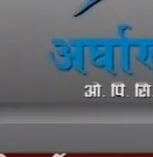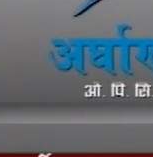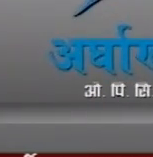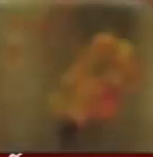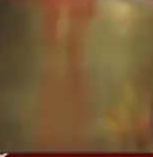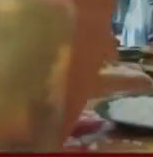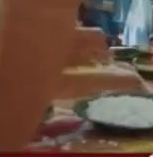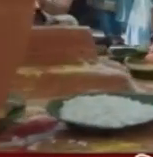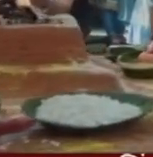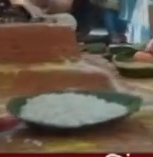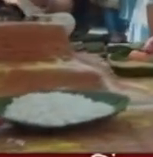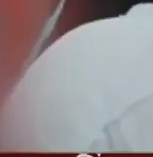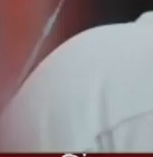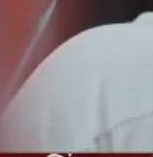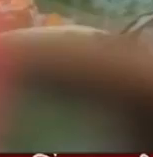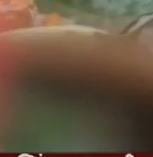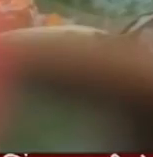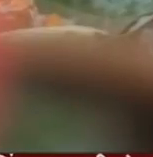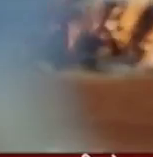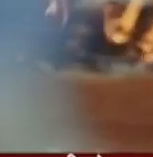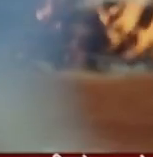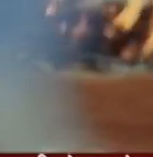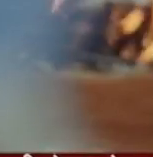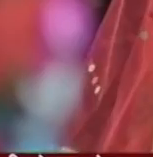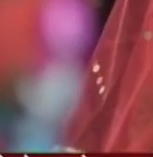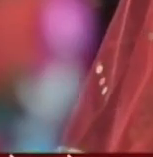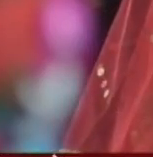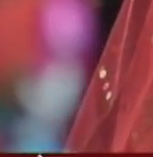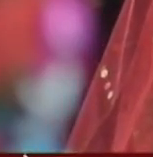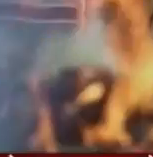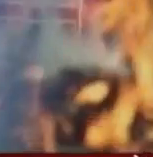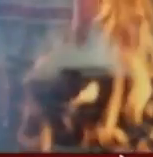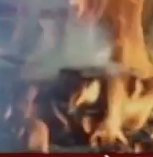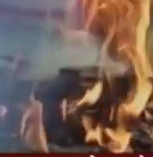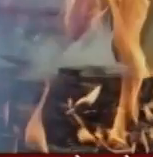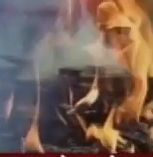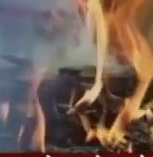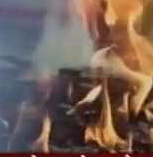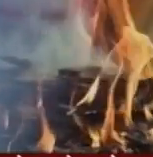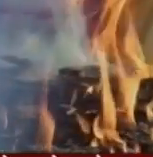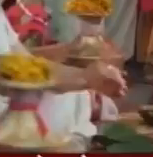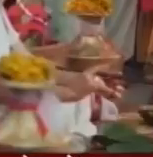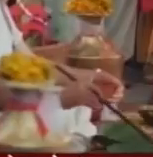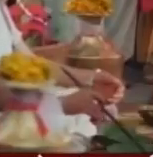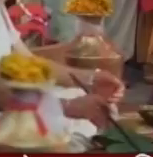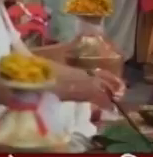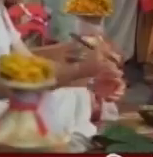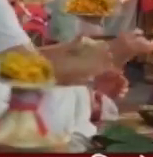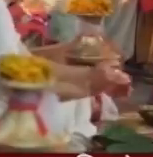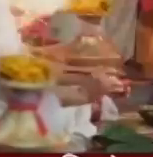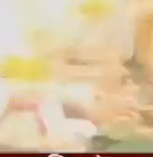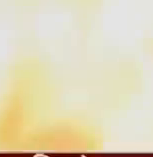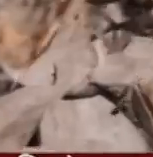थाहा छ। जसरी एउटा सुमधुर सम्बन्ध अग्नि साक्षीबाट सुरु हुन्छ, त्यसरी